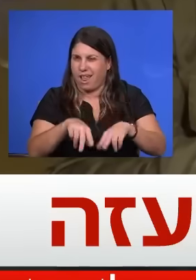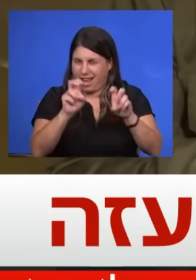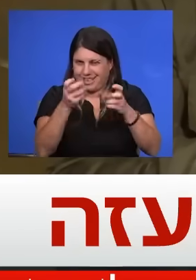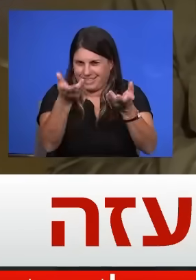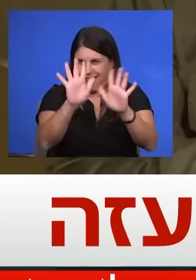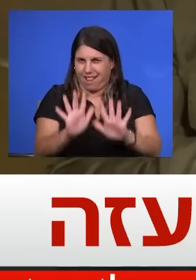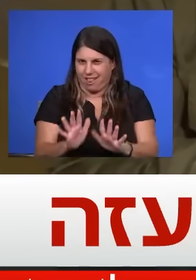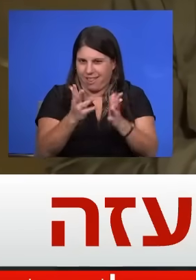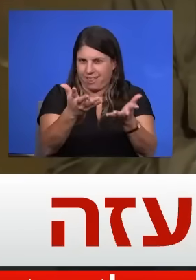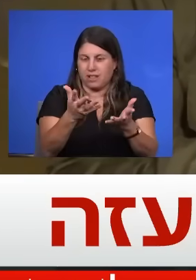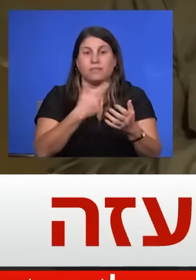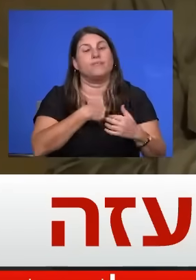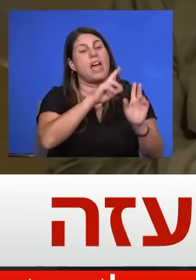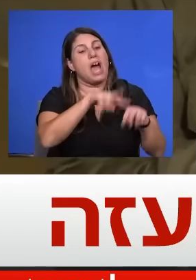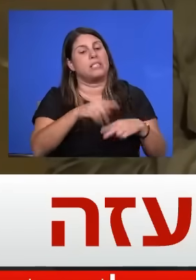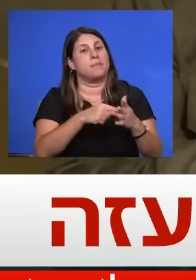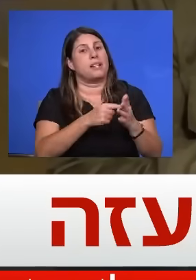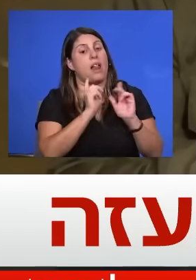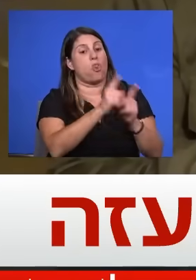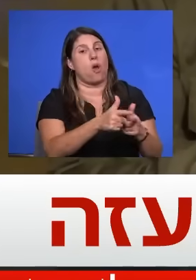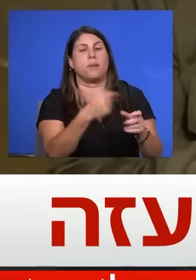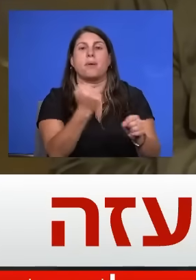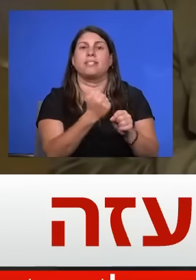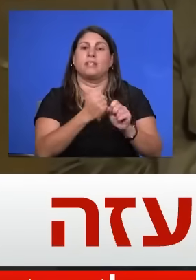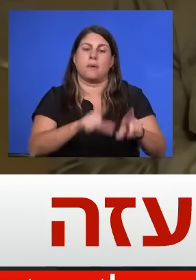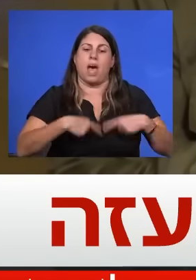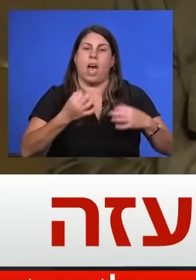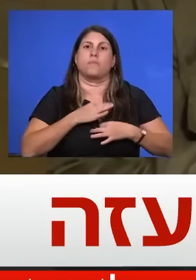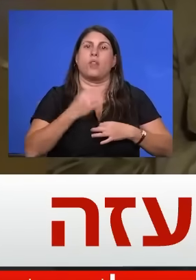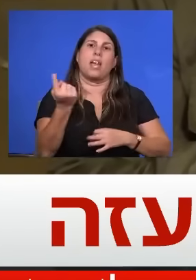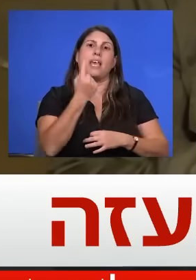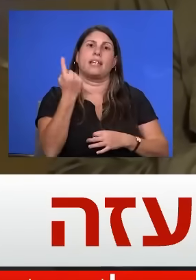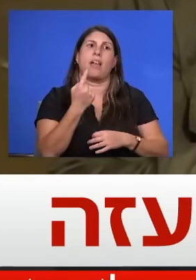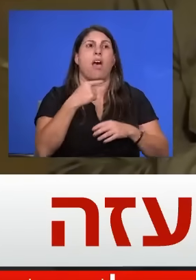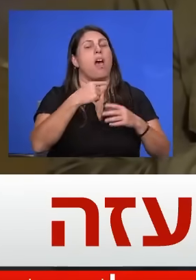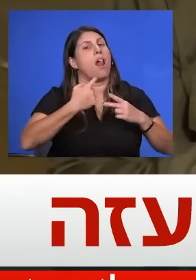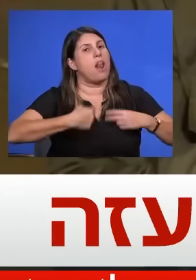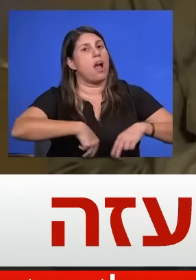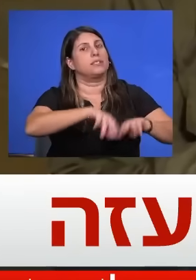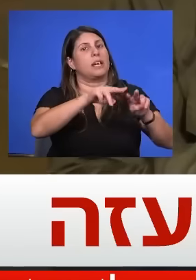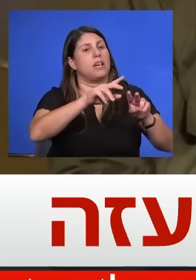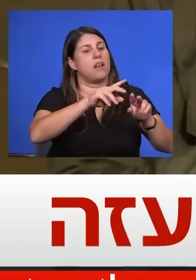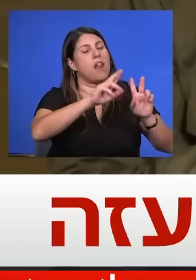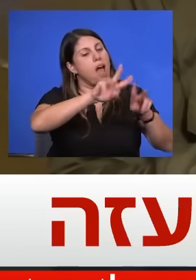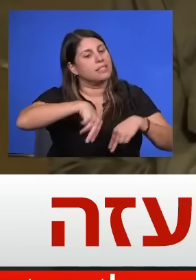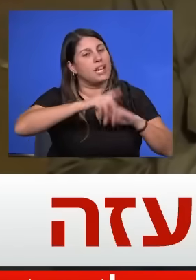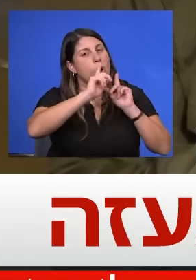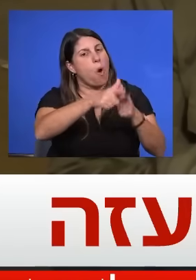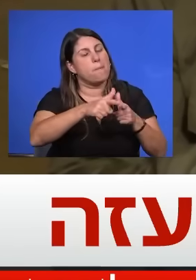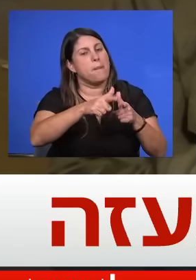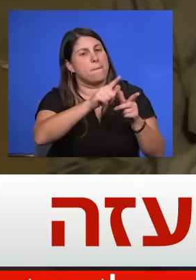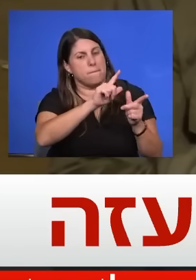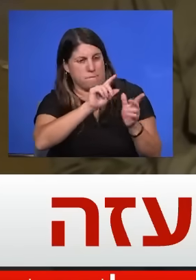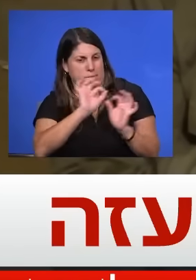חזרתי בגלל הלוחמים, וזו משימת חיי היחידה. להחזיר את הלוחמים שלי בשלום, והמשימה הנוספת